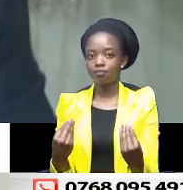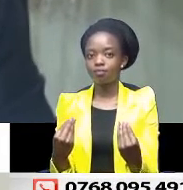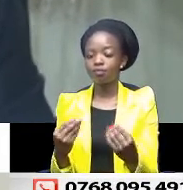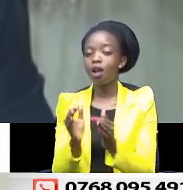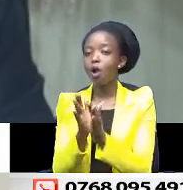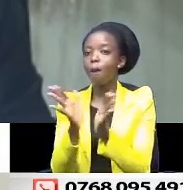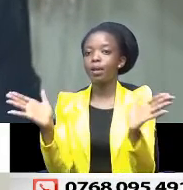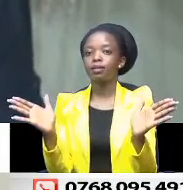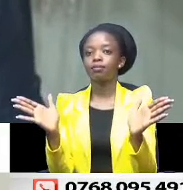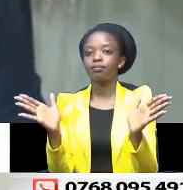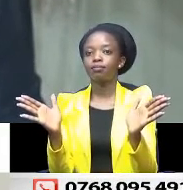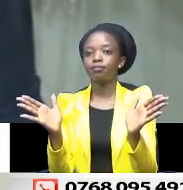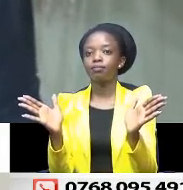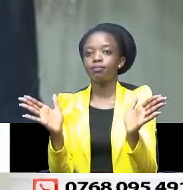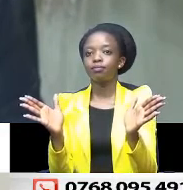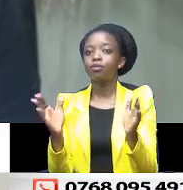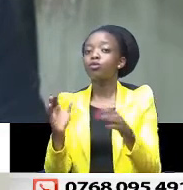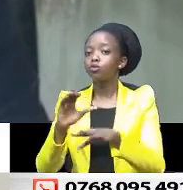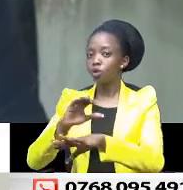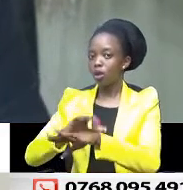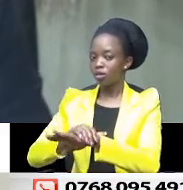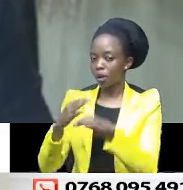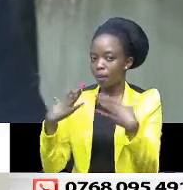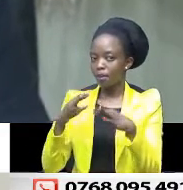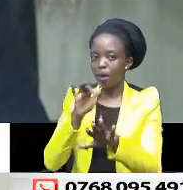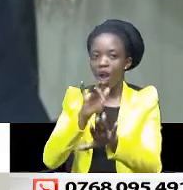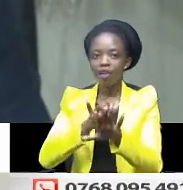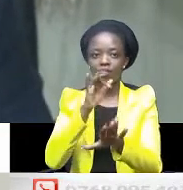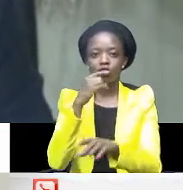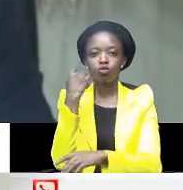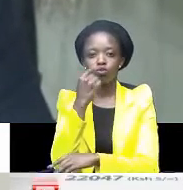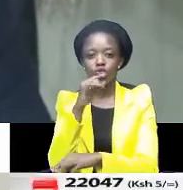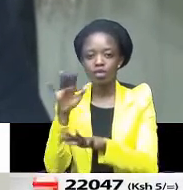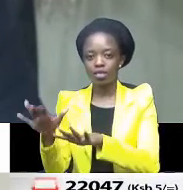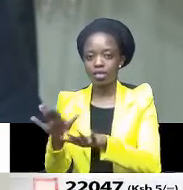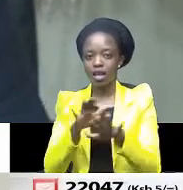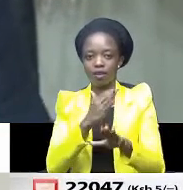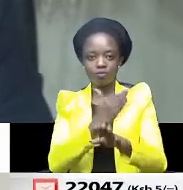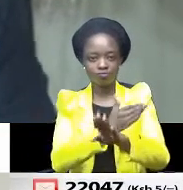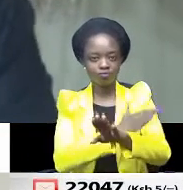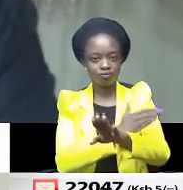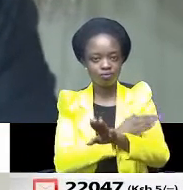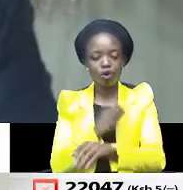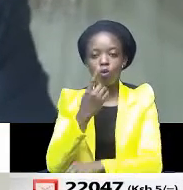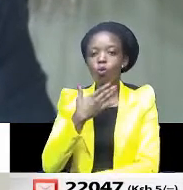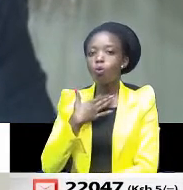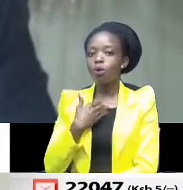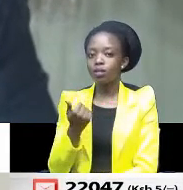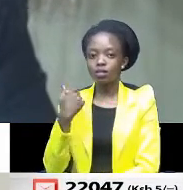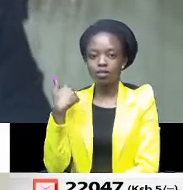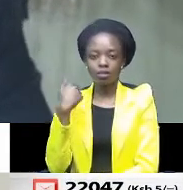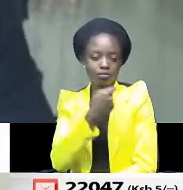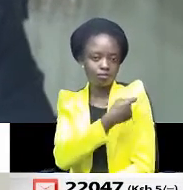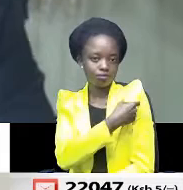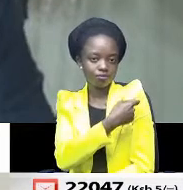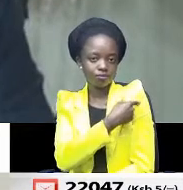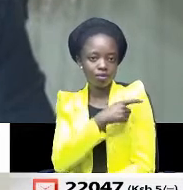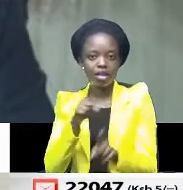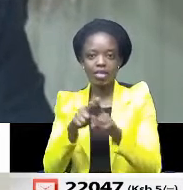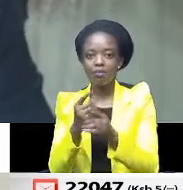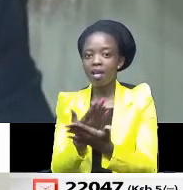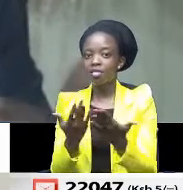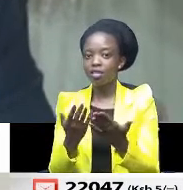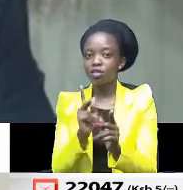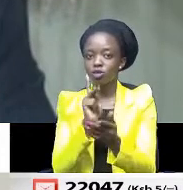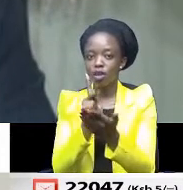wazi kupokea wale wameadhiriwa, wameumia, wale wanahitaji matibabu, na pia hata ile vifaa ya kuhifadhi